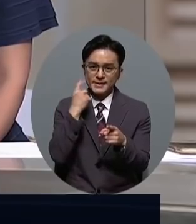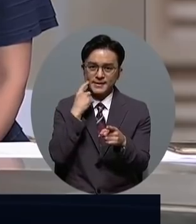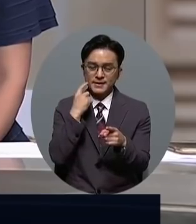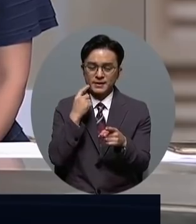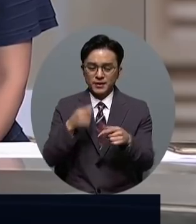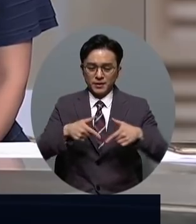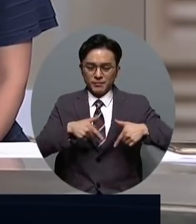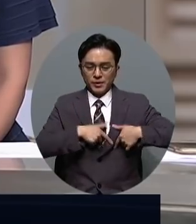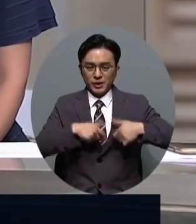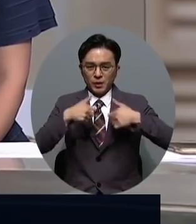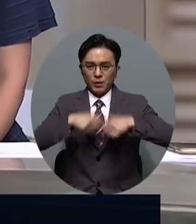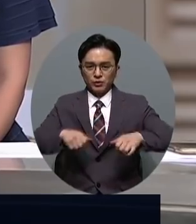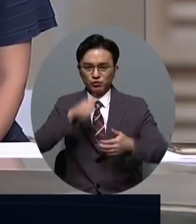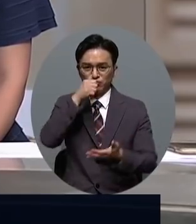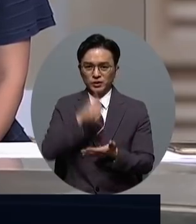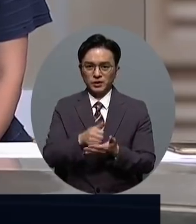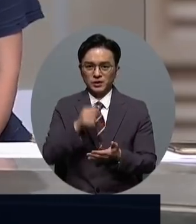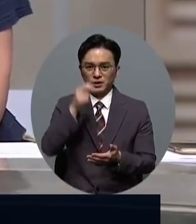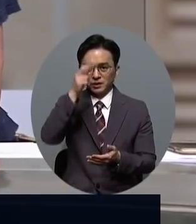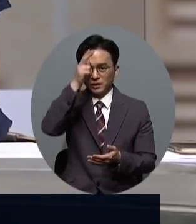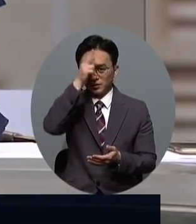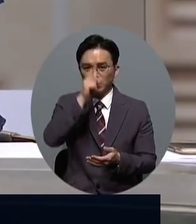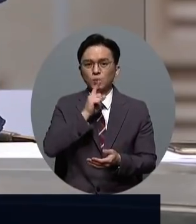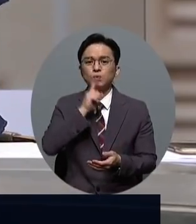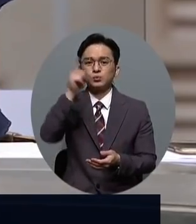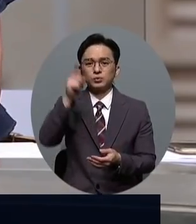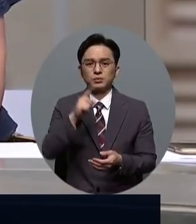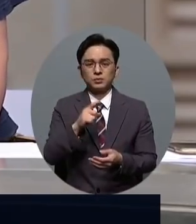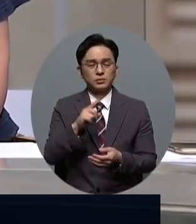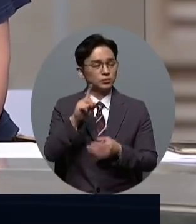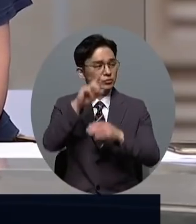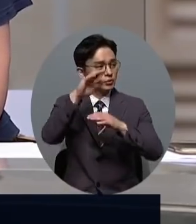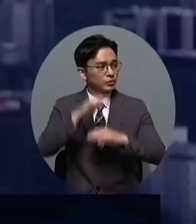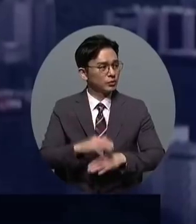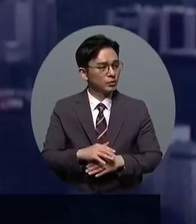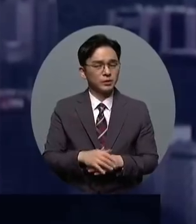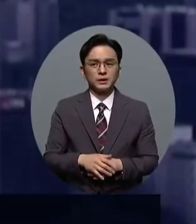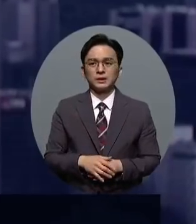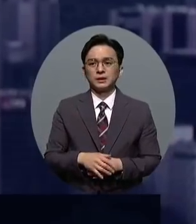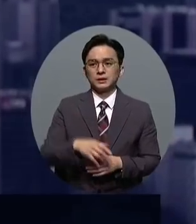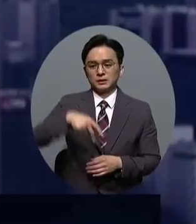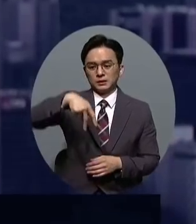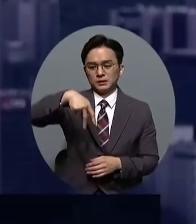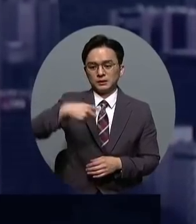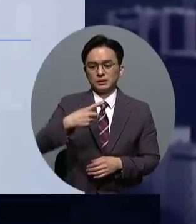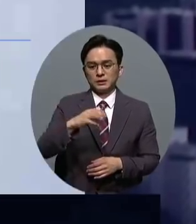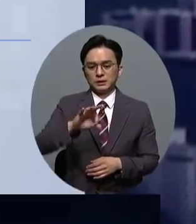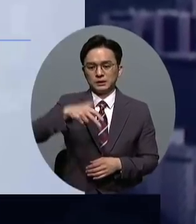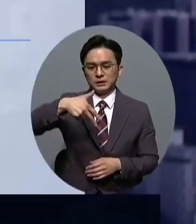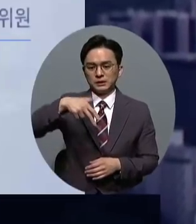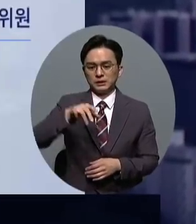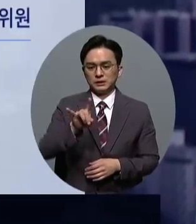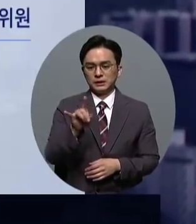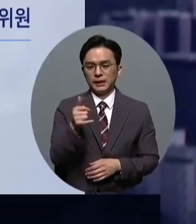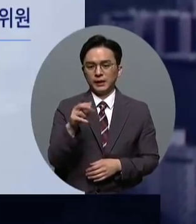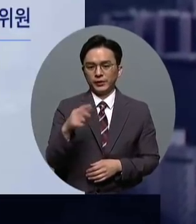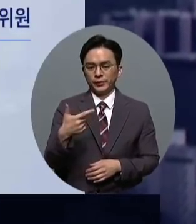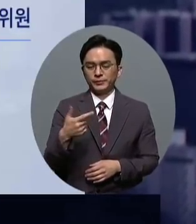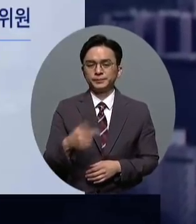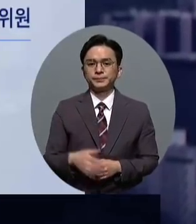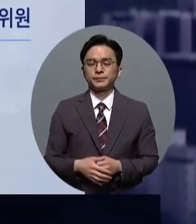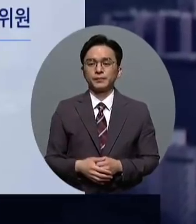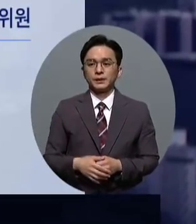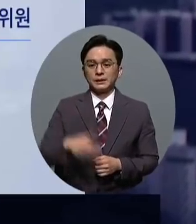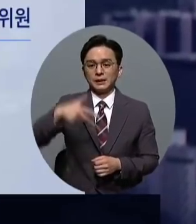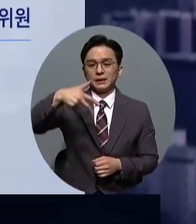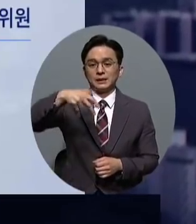했습니다. 왜 이런 주장이 나온 건가요? 진중권 전 교수가 이제 그 페이스북에 이런 이야기를 합니다.